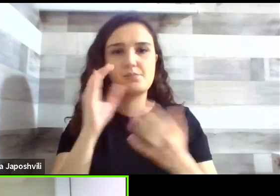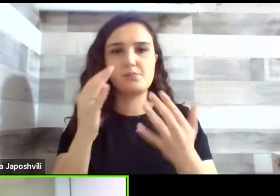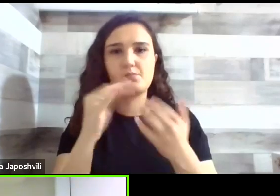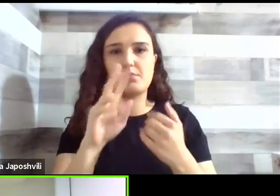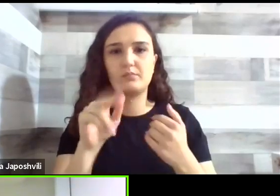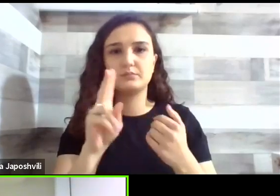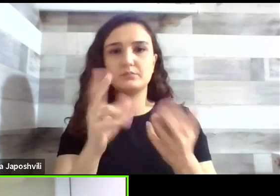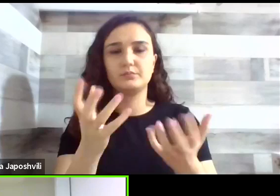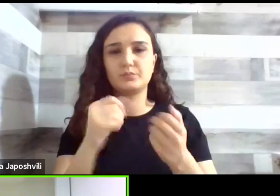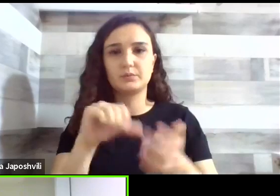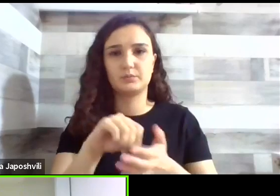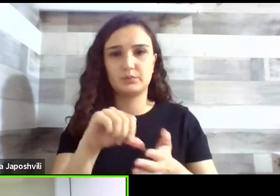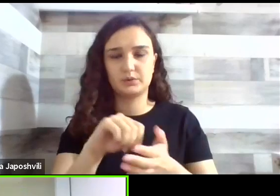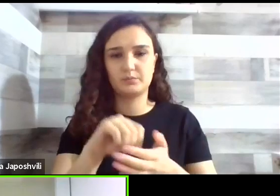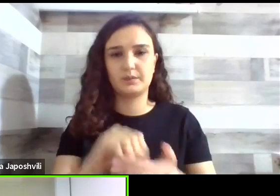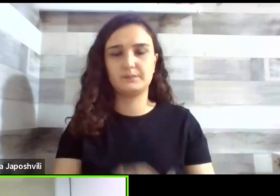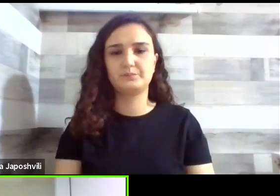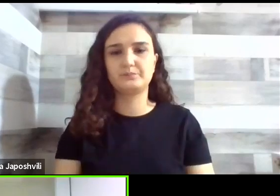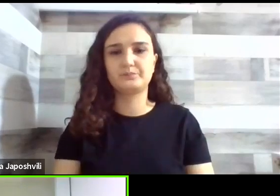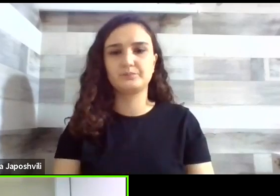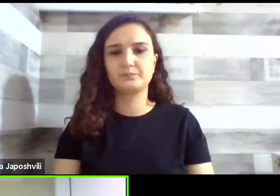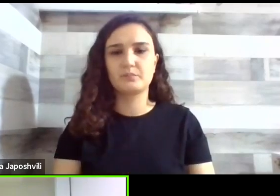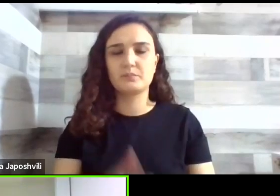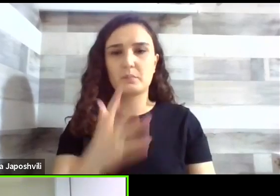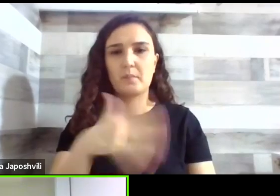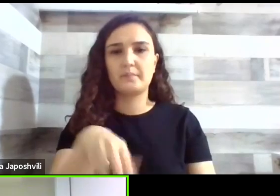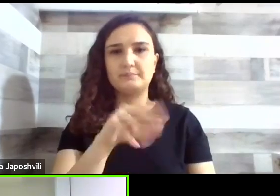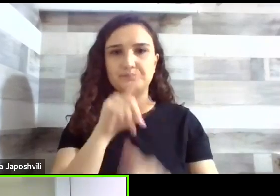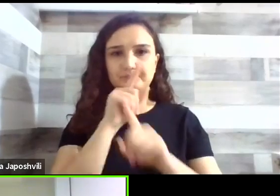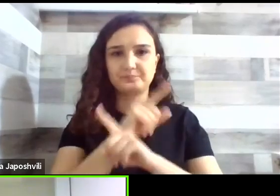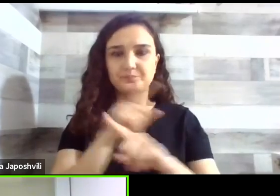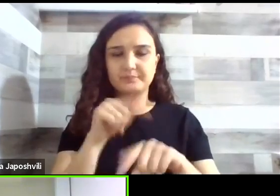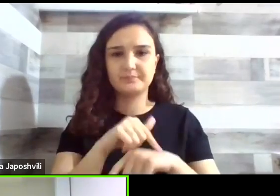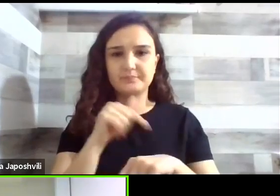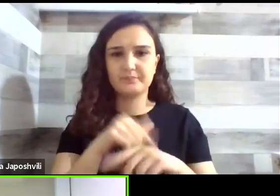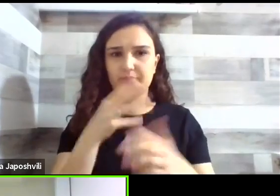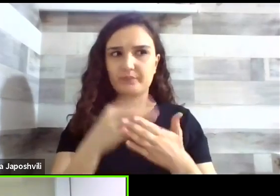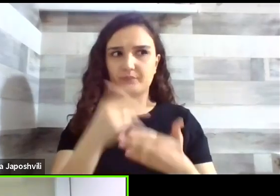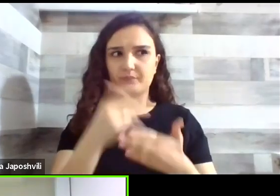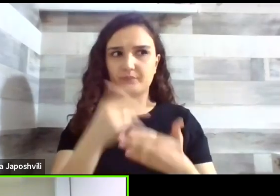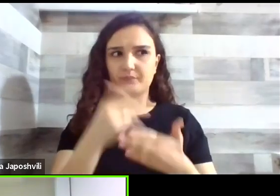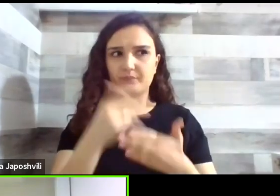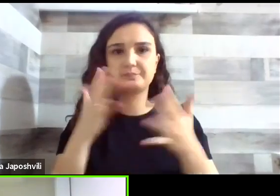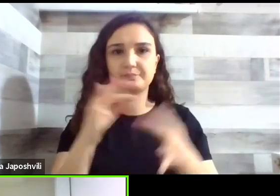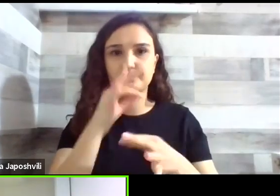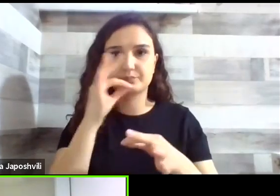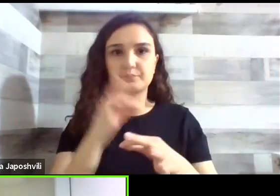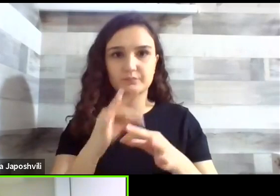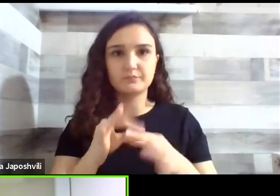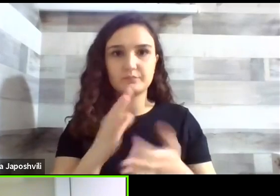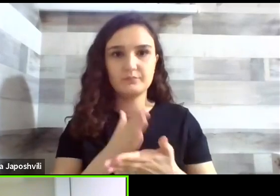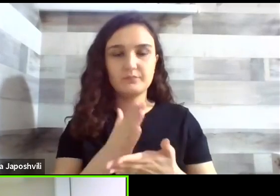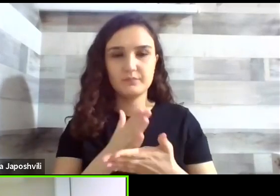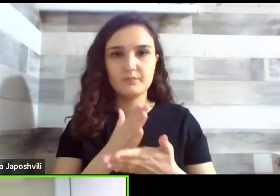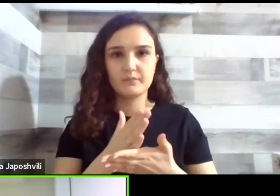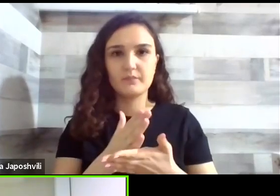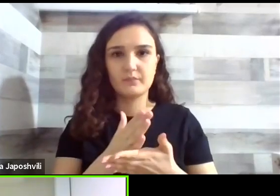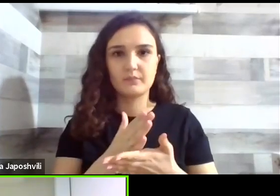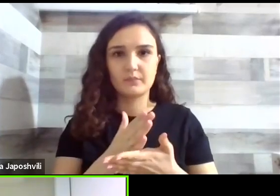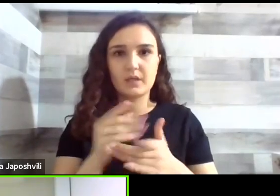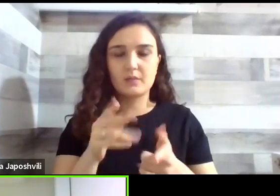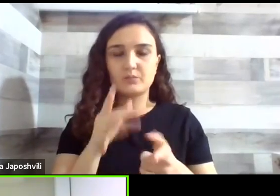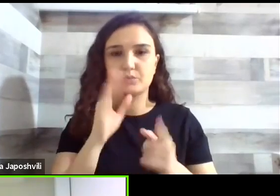მიუღია მონაწილეობა, მათ განსაკუთრებულად განიცადეს საკუთარ თავზე, რომ რამხელა პასუხისგებლობა გადაგო აქ ამ